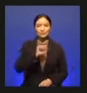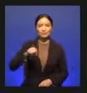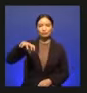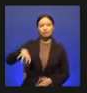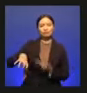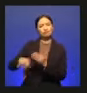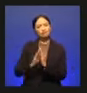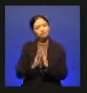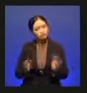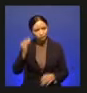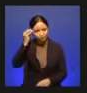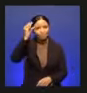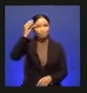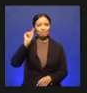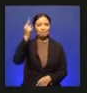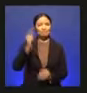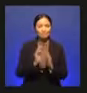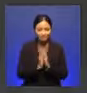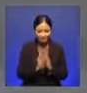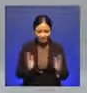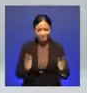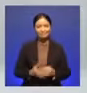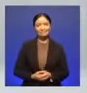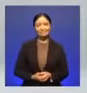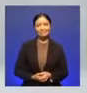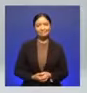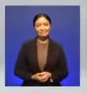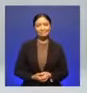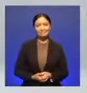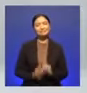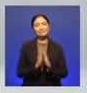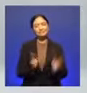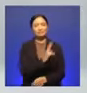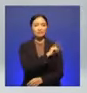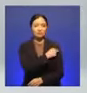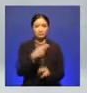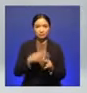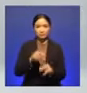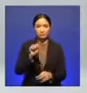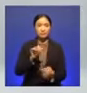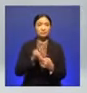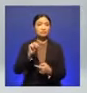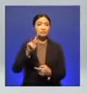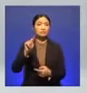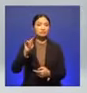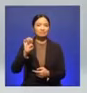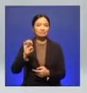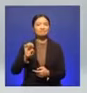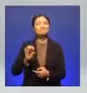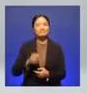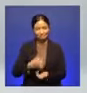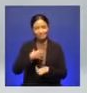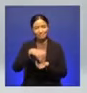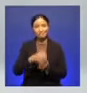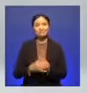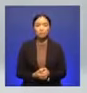รู้แล้วก็ได้มุมมองใหม่ๆเยอะเลยครับขอบคุณนะครับ ค่ะขอบคุณคุณหมอสันติมากนะคะคุณหมอสันติก็ได้แลกเปลี่ยนเป็นท่านแรกเรื่องความ